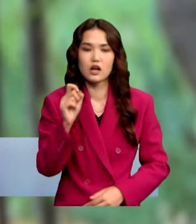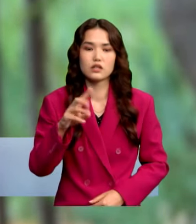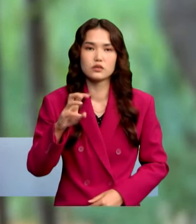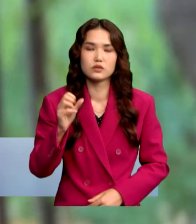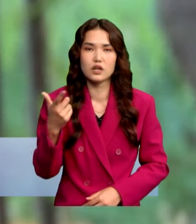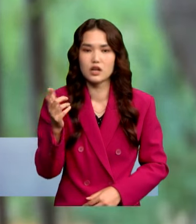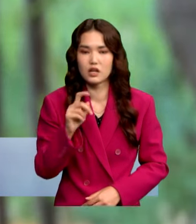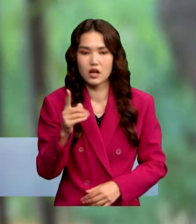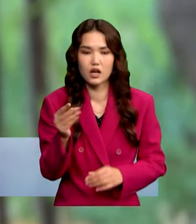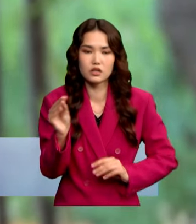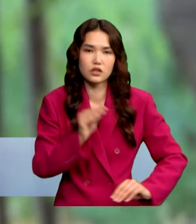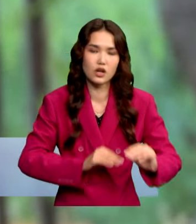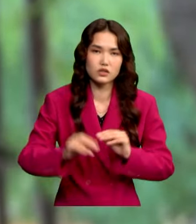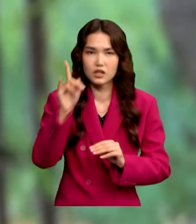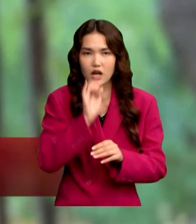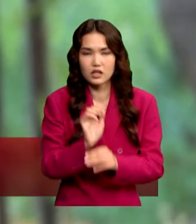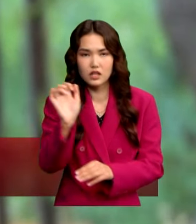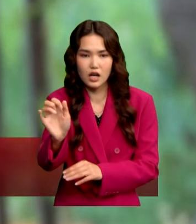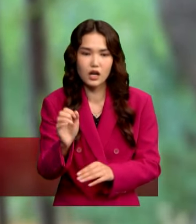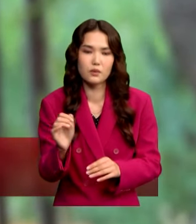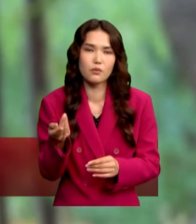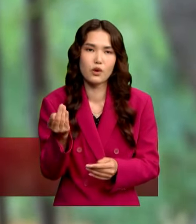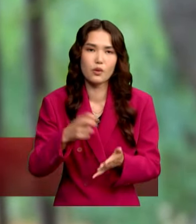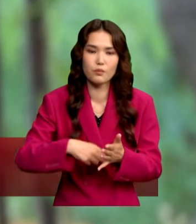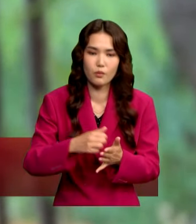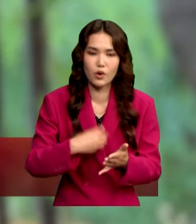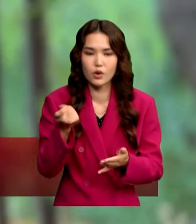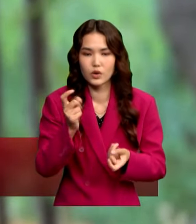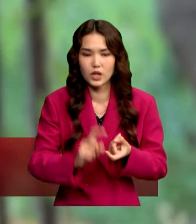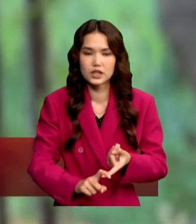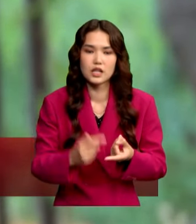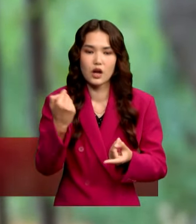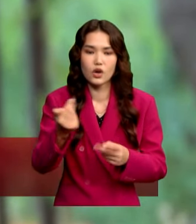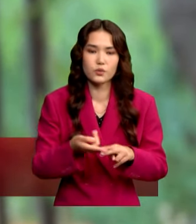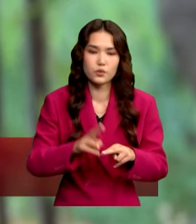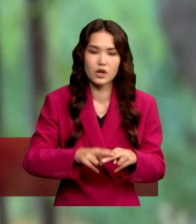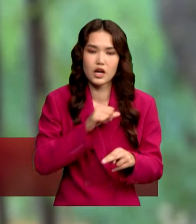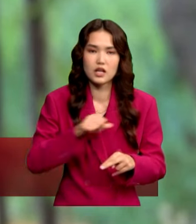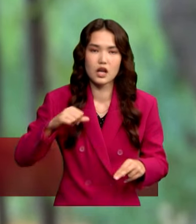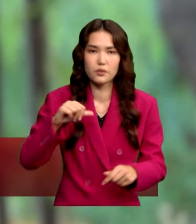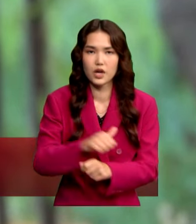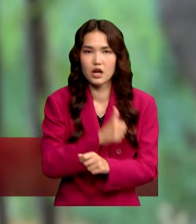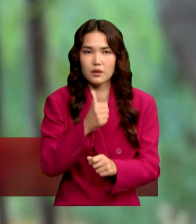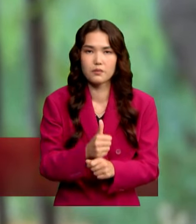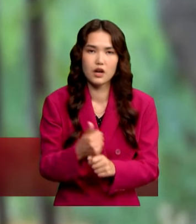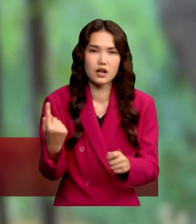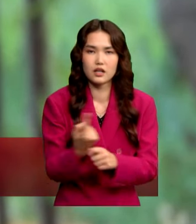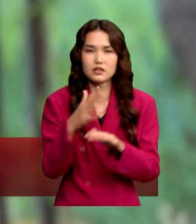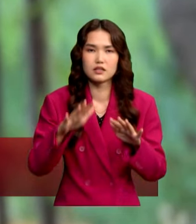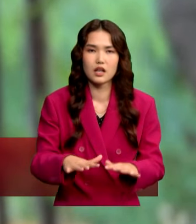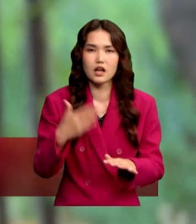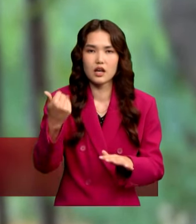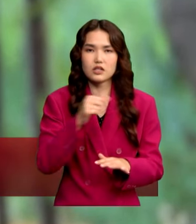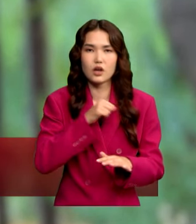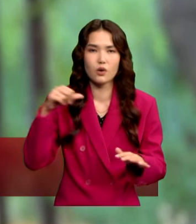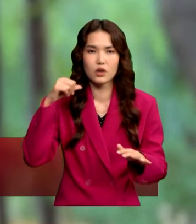бойынша да, газ экспорты бойынша да, Қытай қазіргі таңда монополист бойынша, яғни ол ең басты сатып алушы ретінде Ресейге